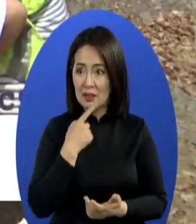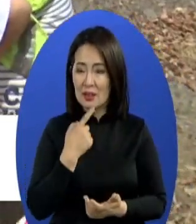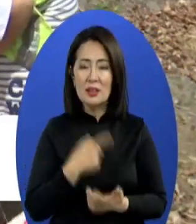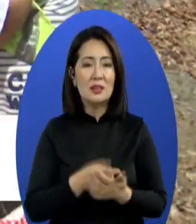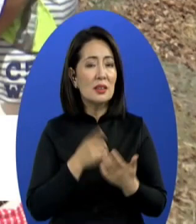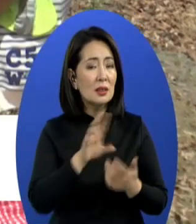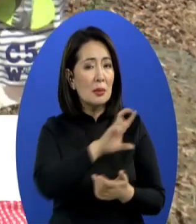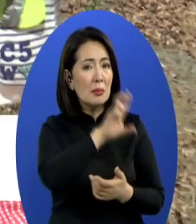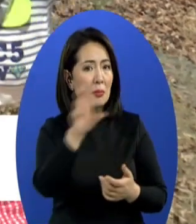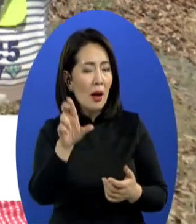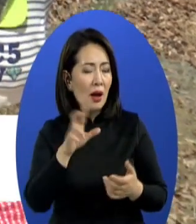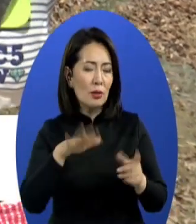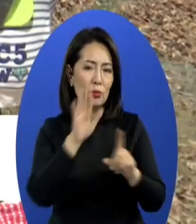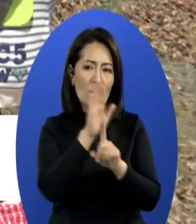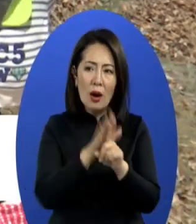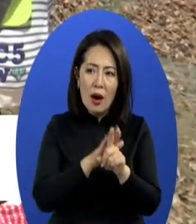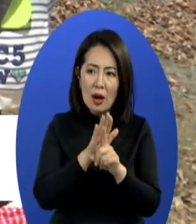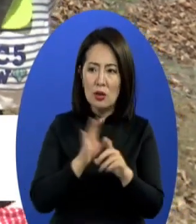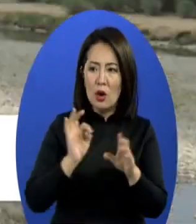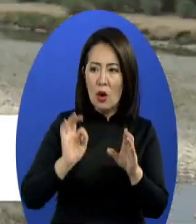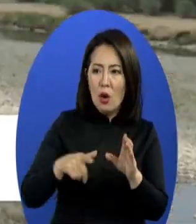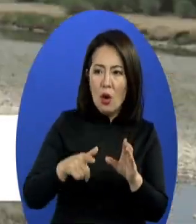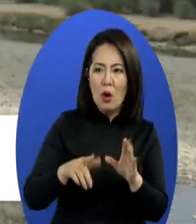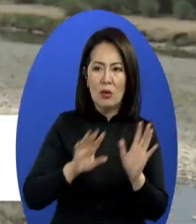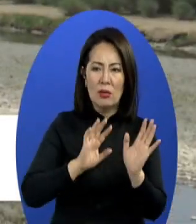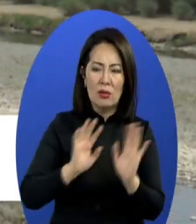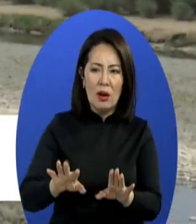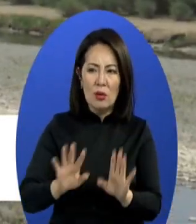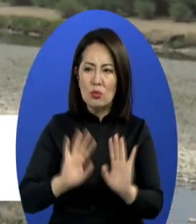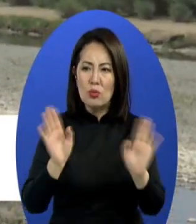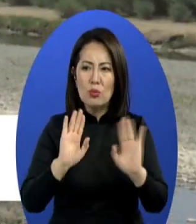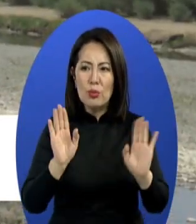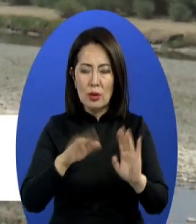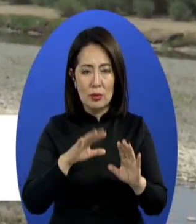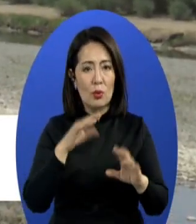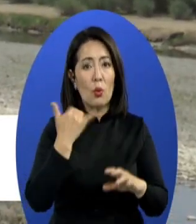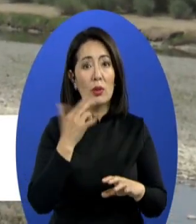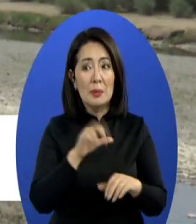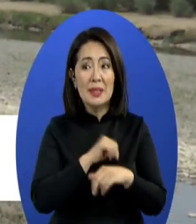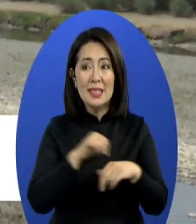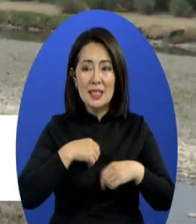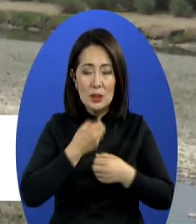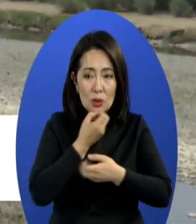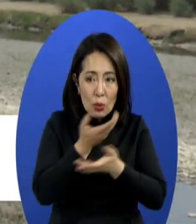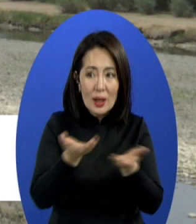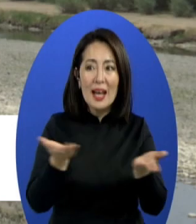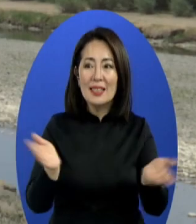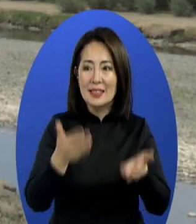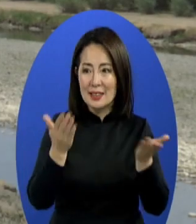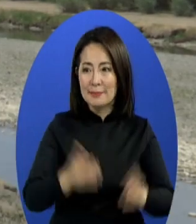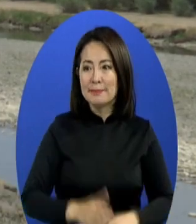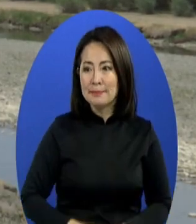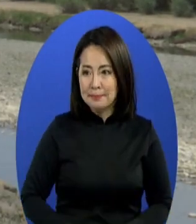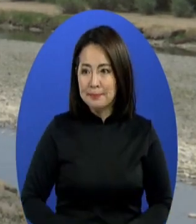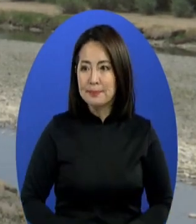Тиймээс байгаль ихэ хайрлаж хогоо хогийн уутанд хийж ил задгаа хаяхгүй байхыг нийслэлийн иргэддээ уриалж байлаа.